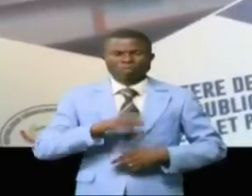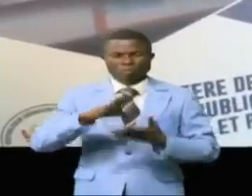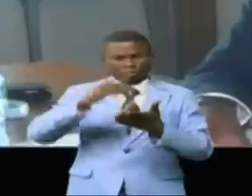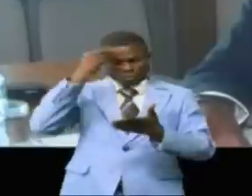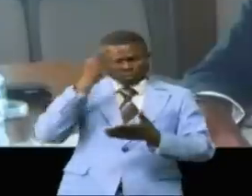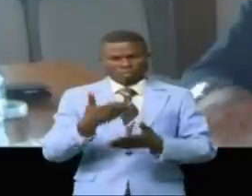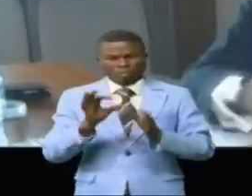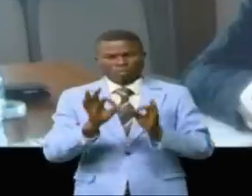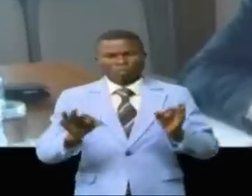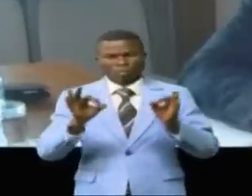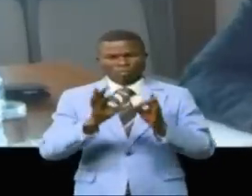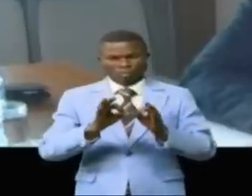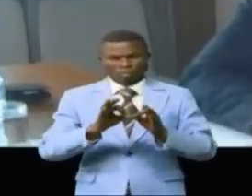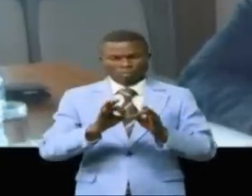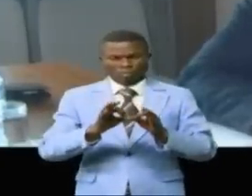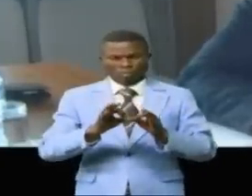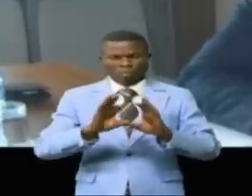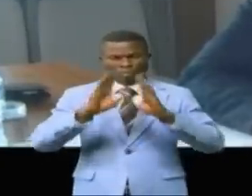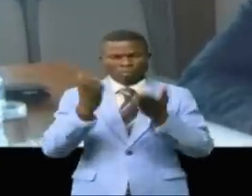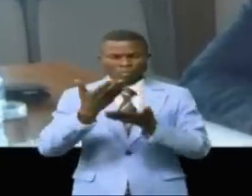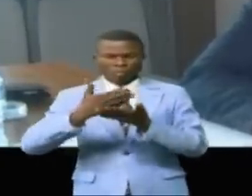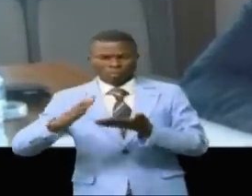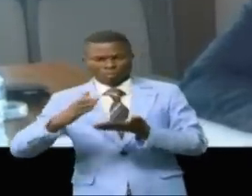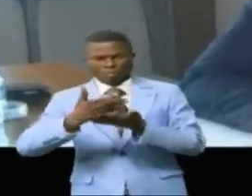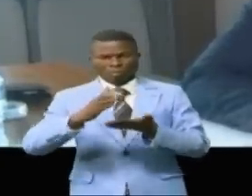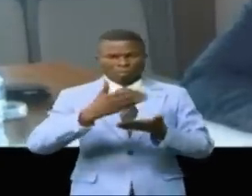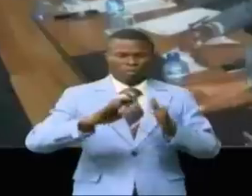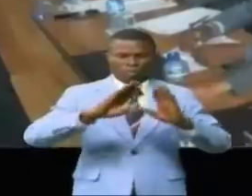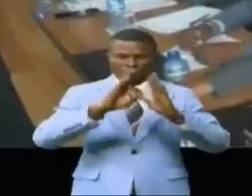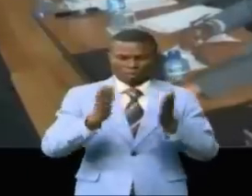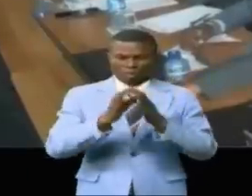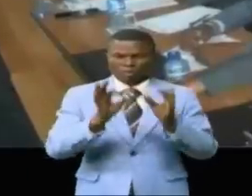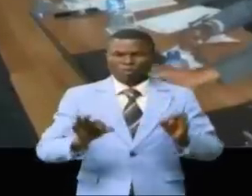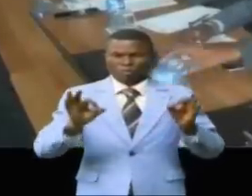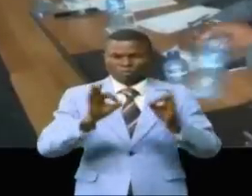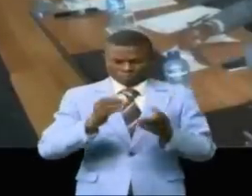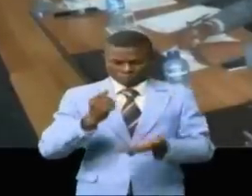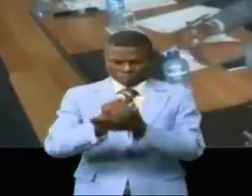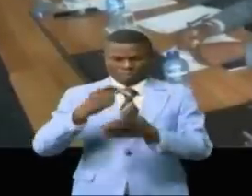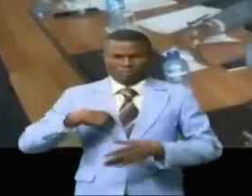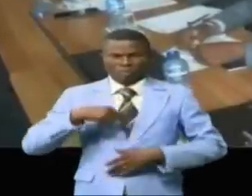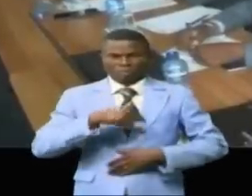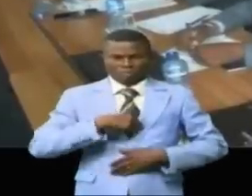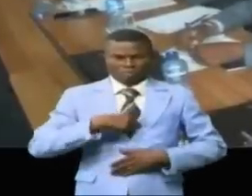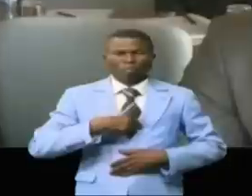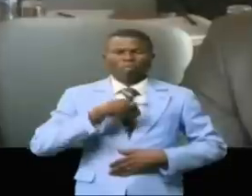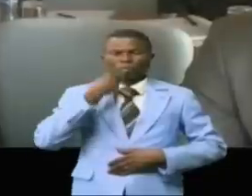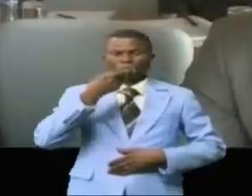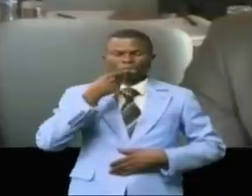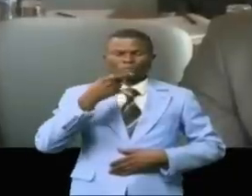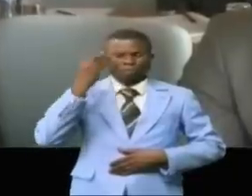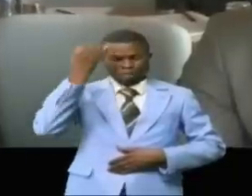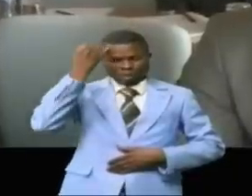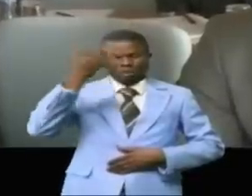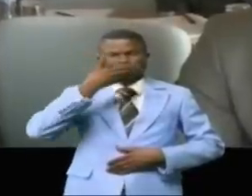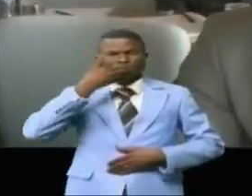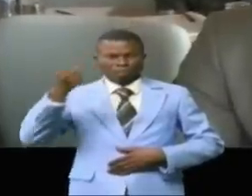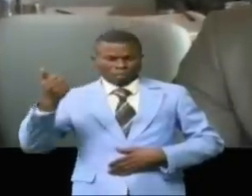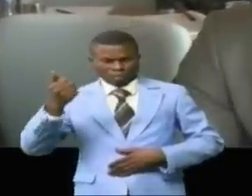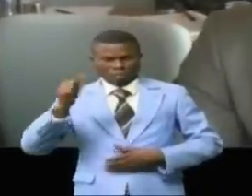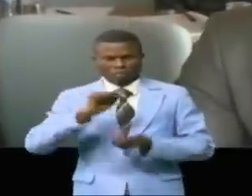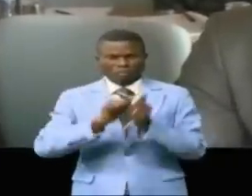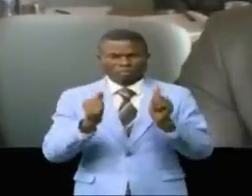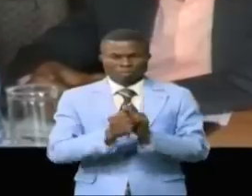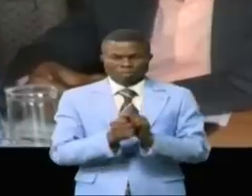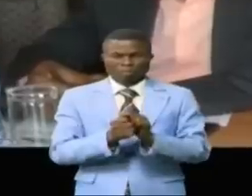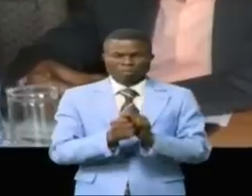éléments de toutes les parties prenantes devant nous permettre d'avoir un langage de négociation à ces sessions de